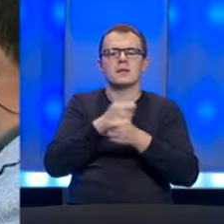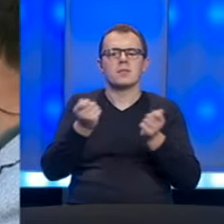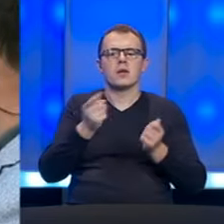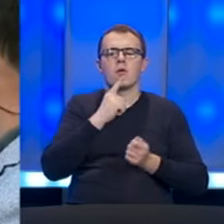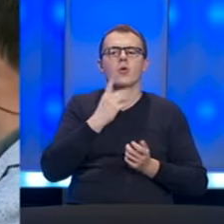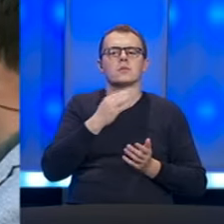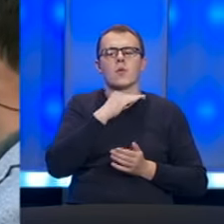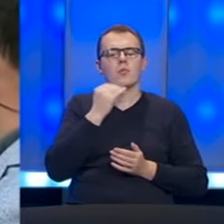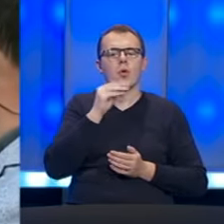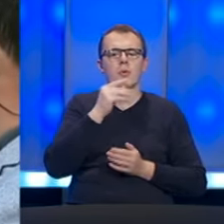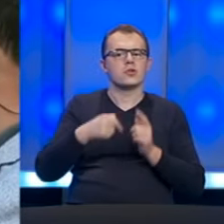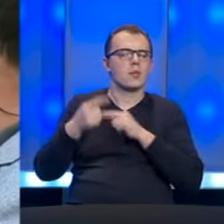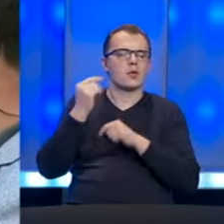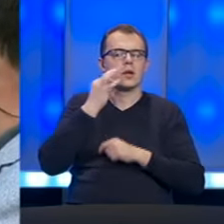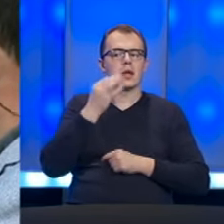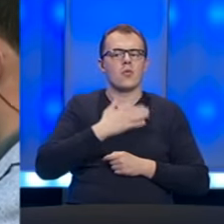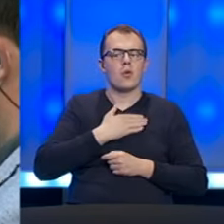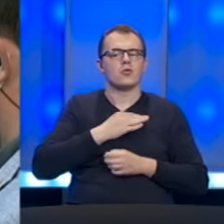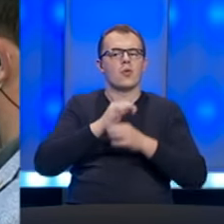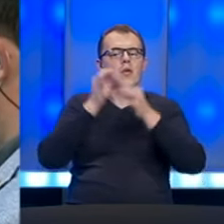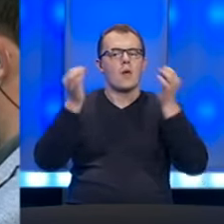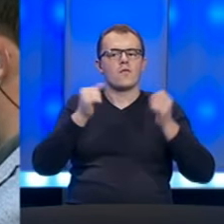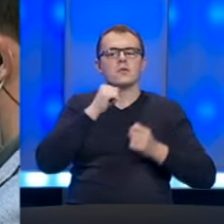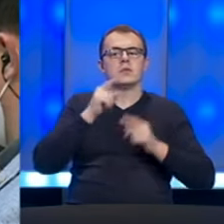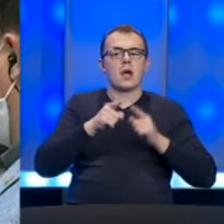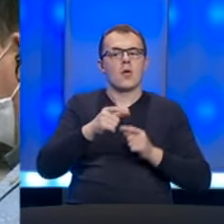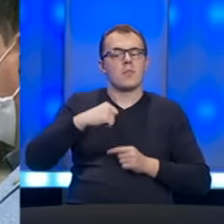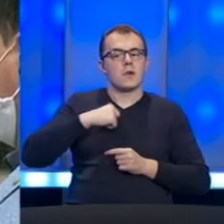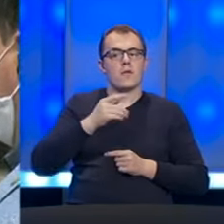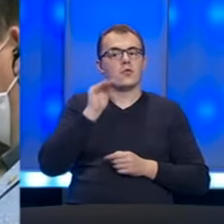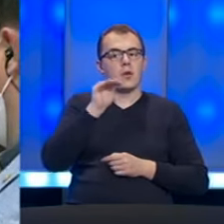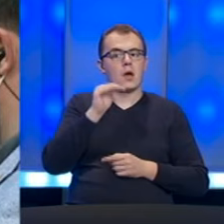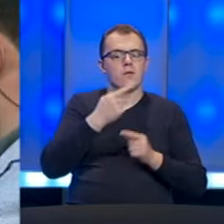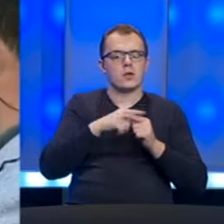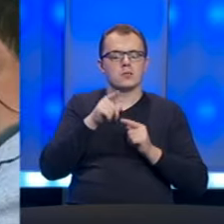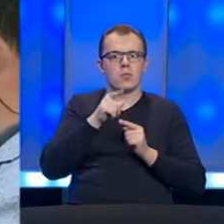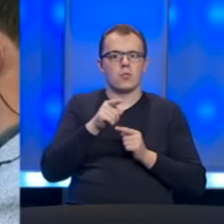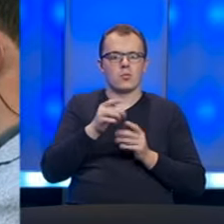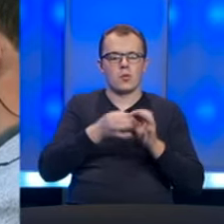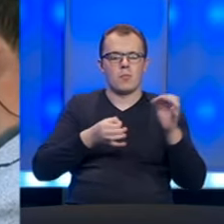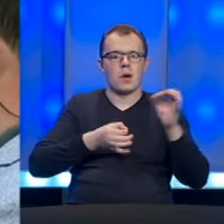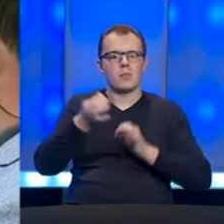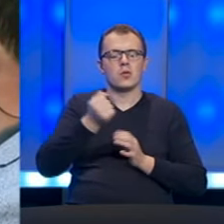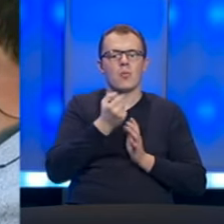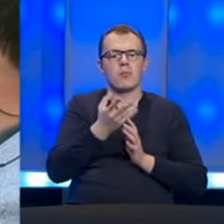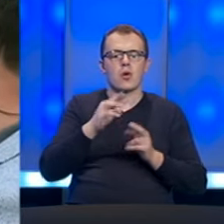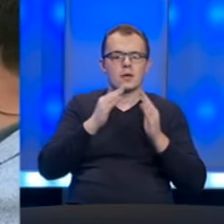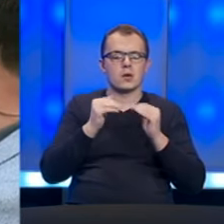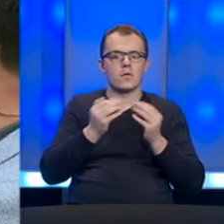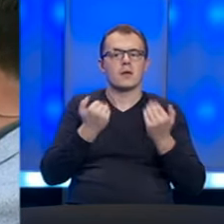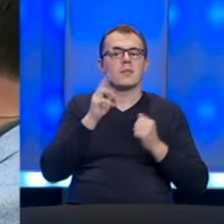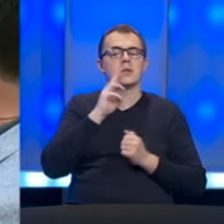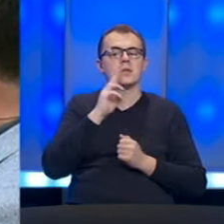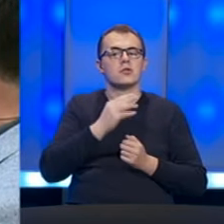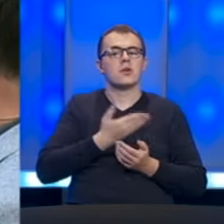se toliko mnogo priča proteklih dana u našoj javnosti. Iako je prvobitno najavljeno po tom parametru broja stanovnika da bi Zeničko-Dobojski kanton